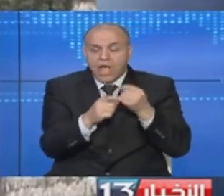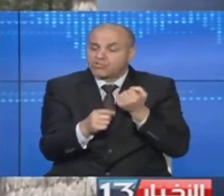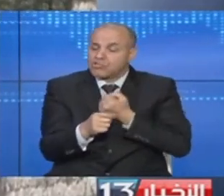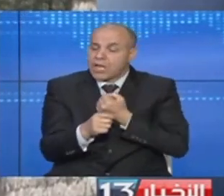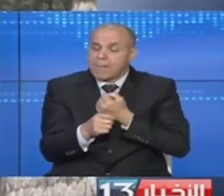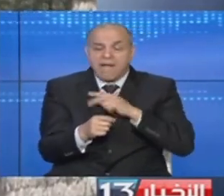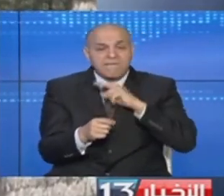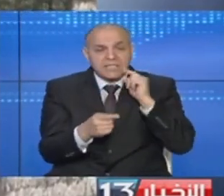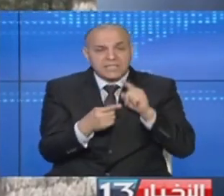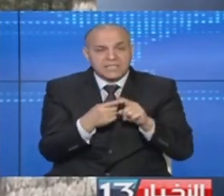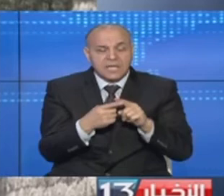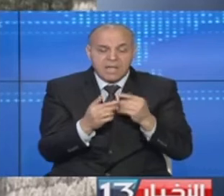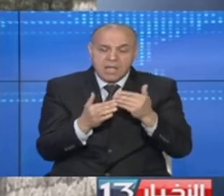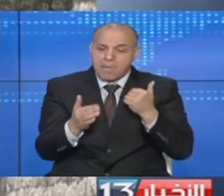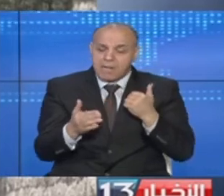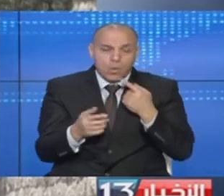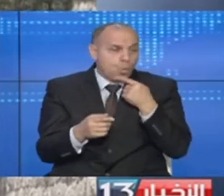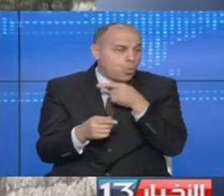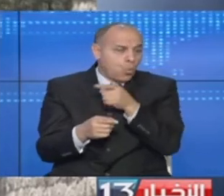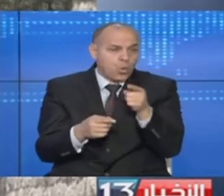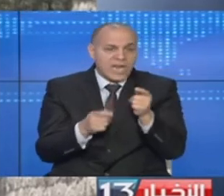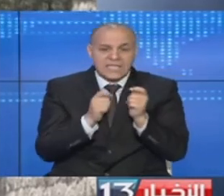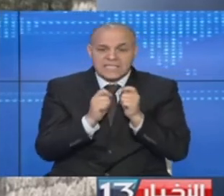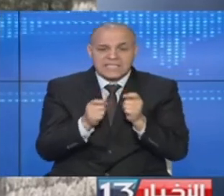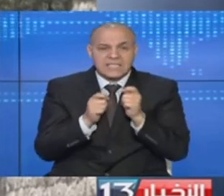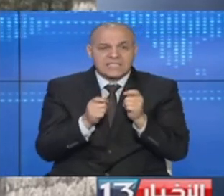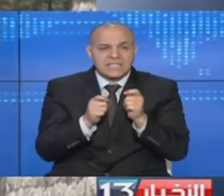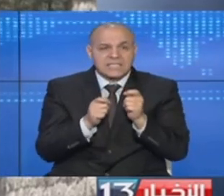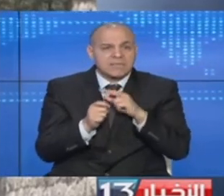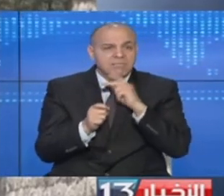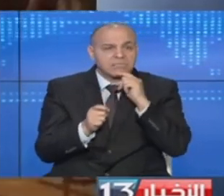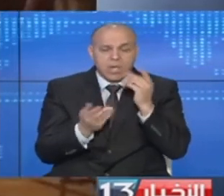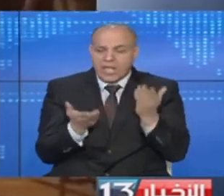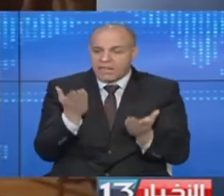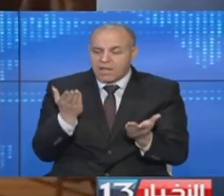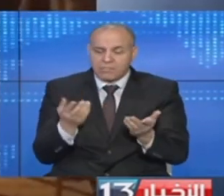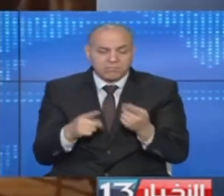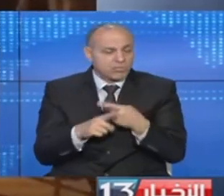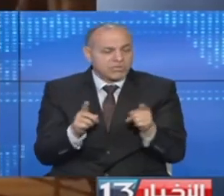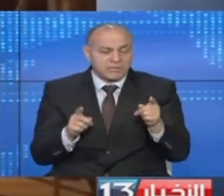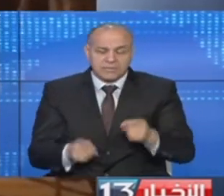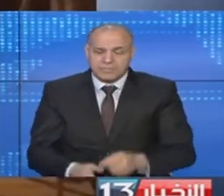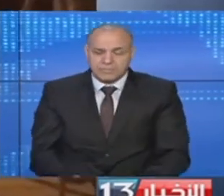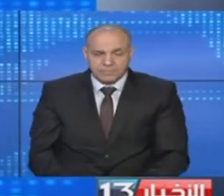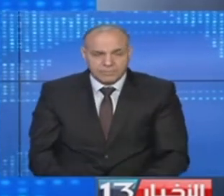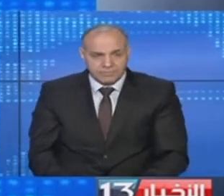الجرائم والابتعاد عن ما اعتبرته سياسة الكيل بمكيالين.